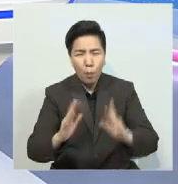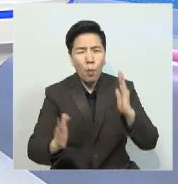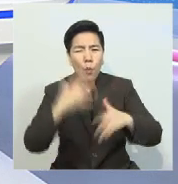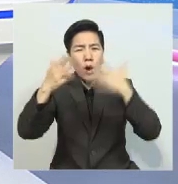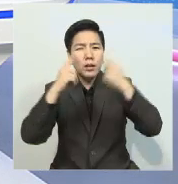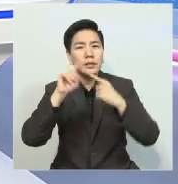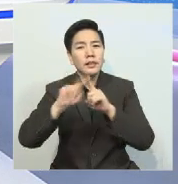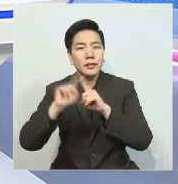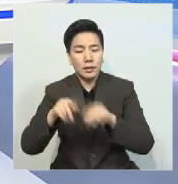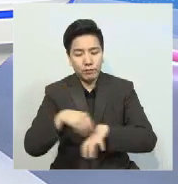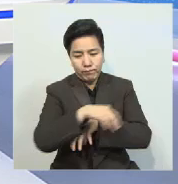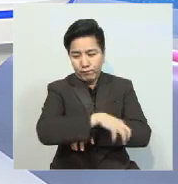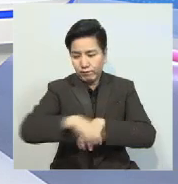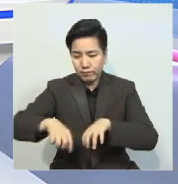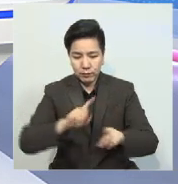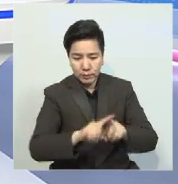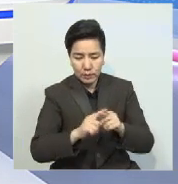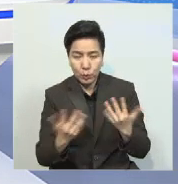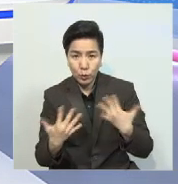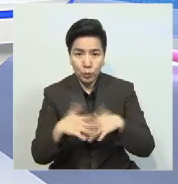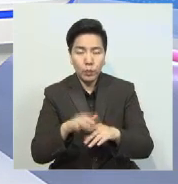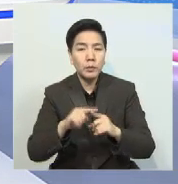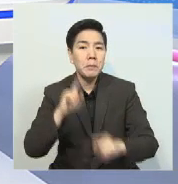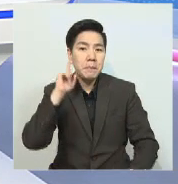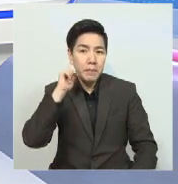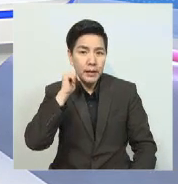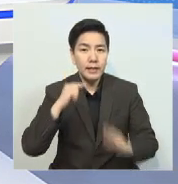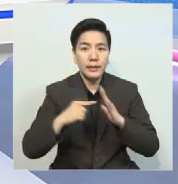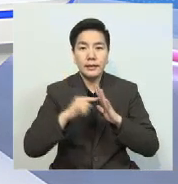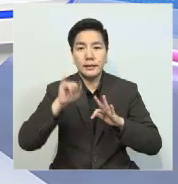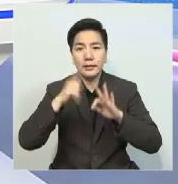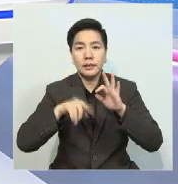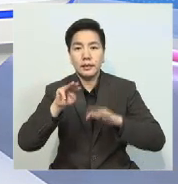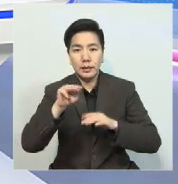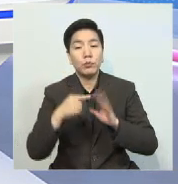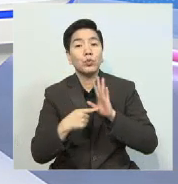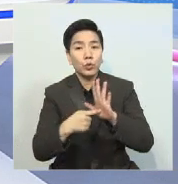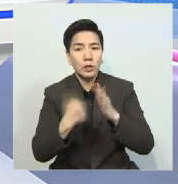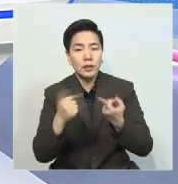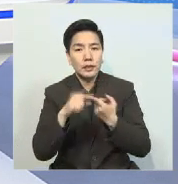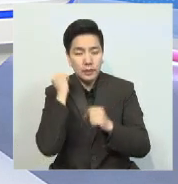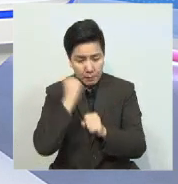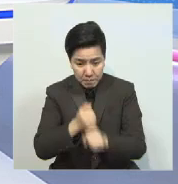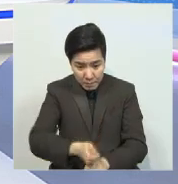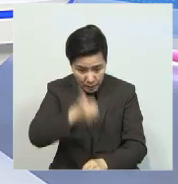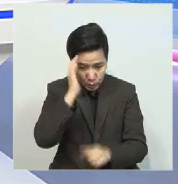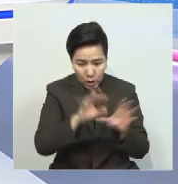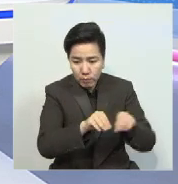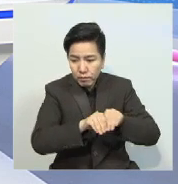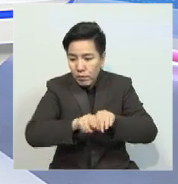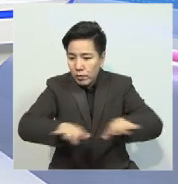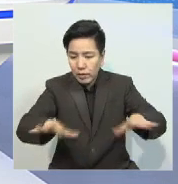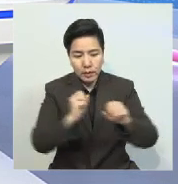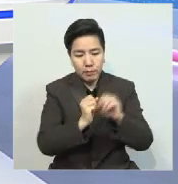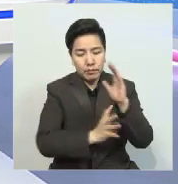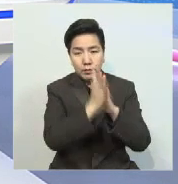สร้างความร่วมมือจากทุกภาคส่วนภายใต้ชื่อโครงการแม่แจ่มโมเดลค่ะเพื่อที่จะขยายต่อยอดไปใช้ในพื้นที่อื่นๆแล้วก็ยังได้พ